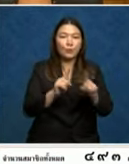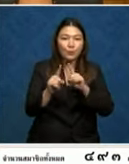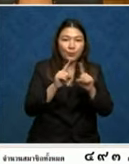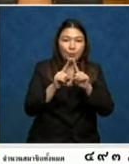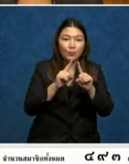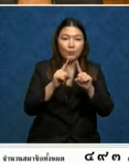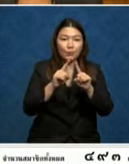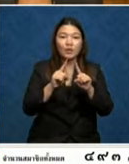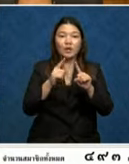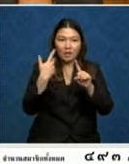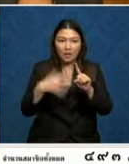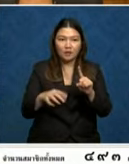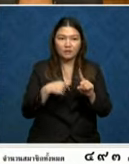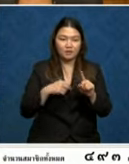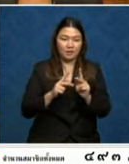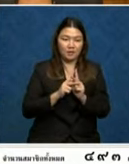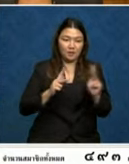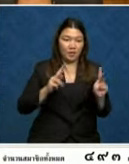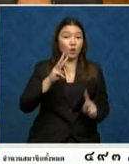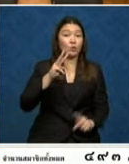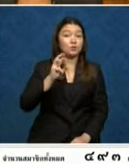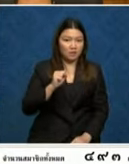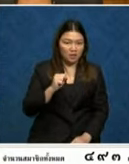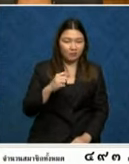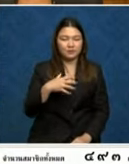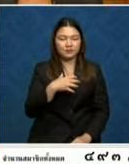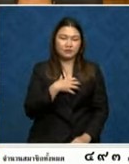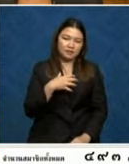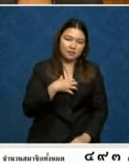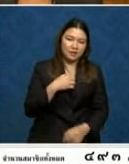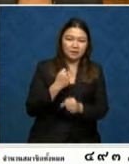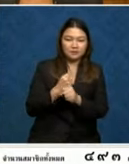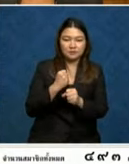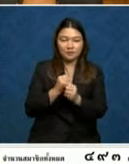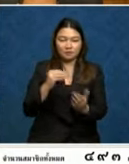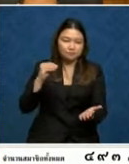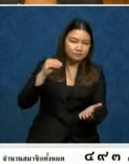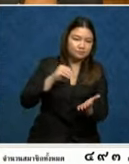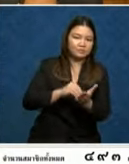ว่าิ่งที่คนกรรมกวิศามันเราได้เพิมเติม